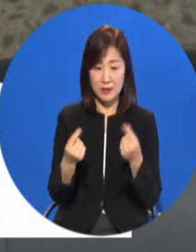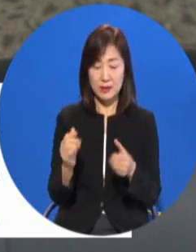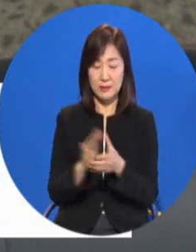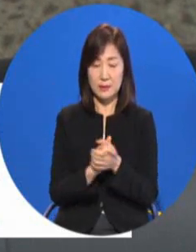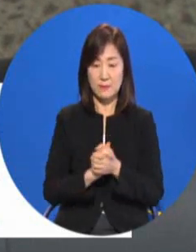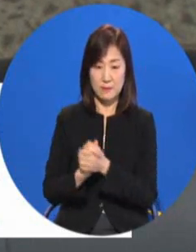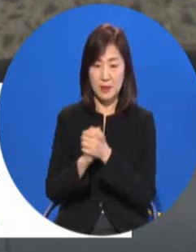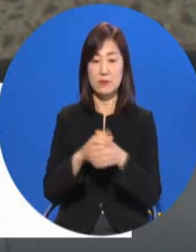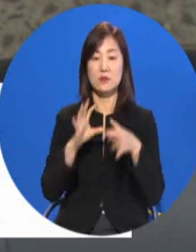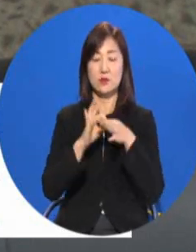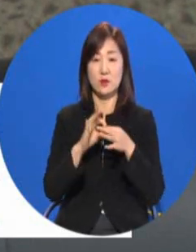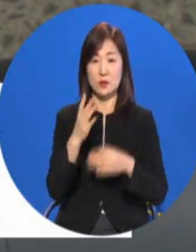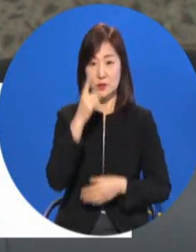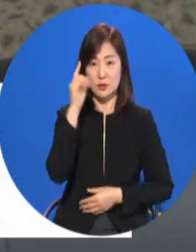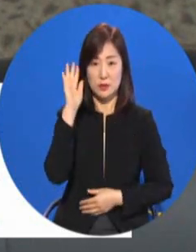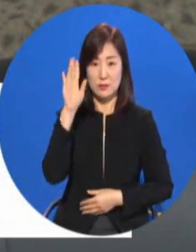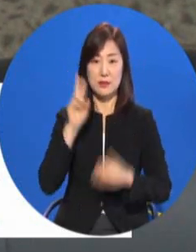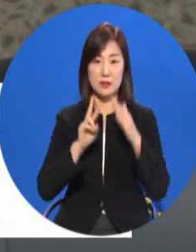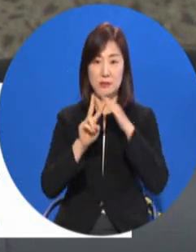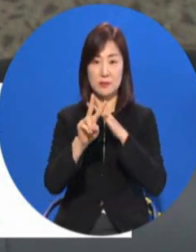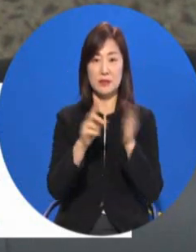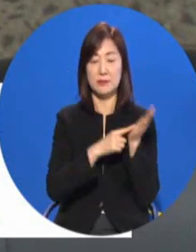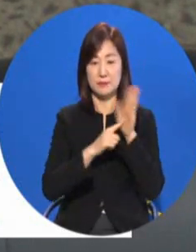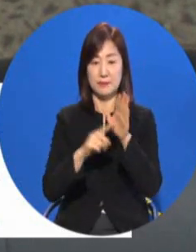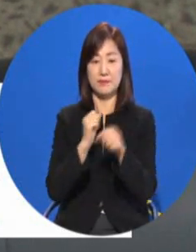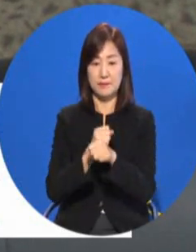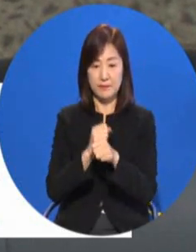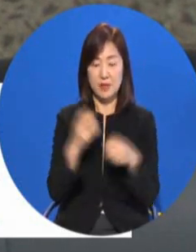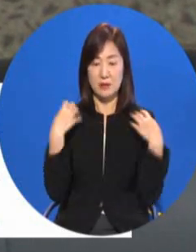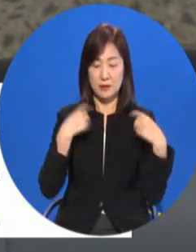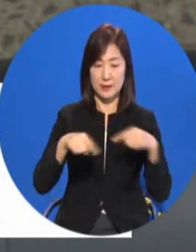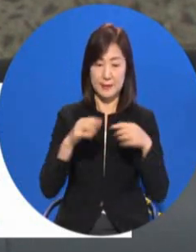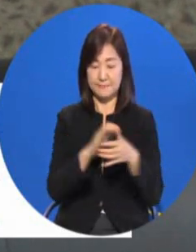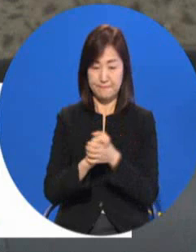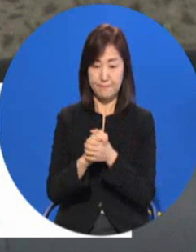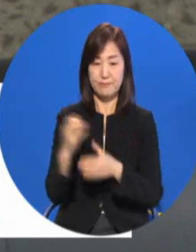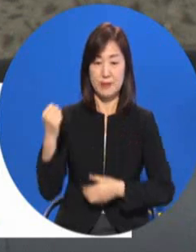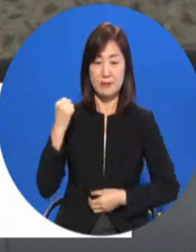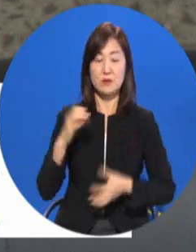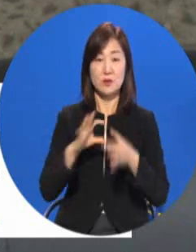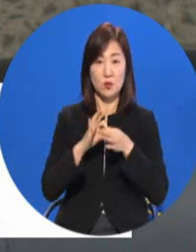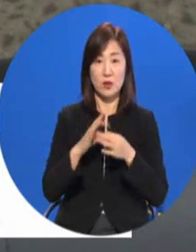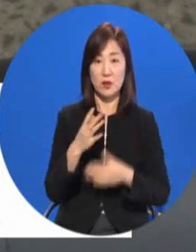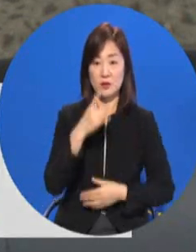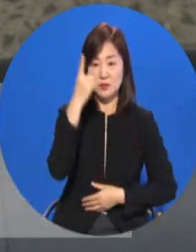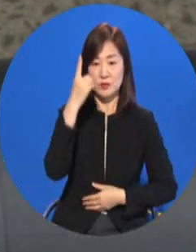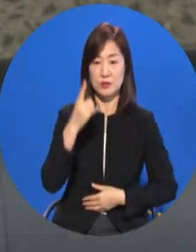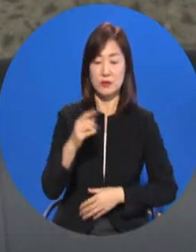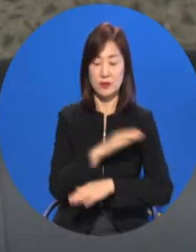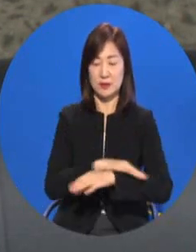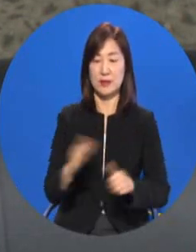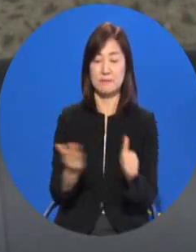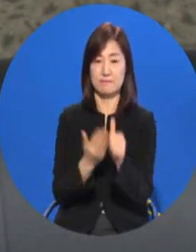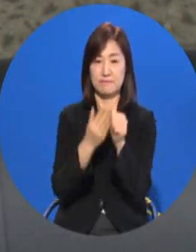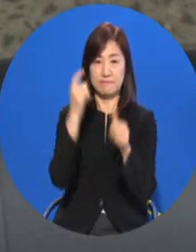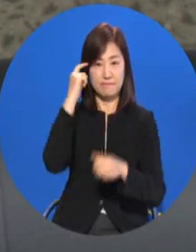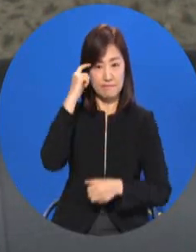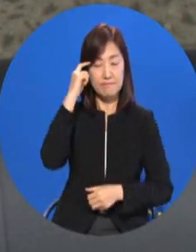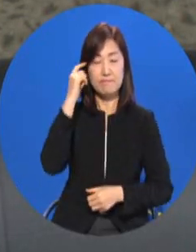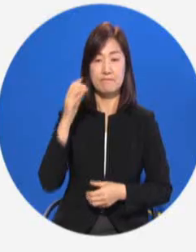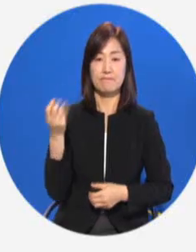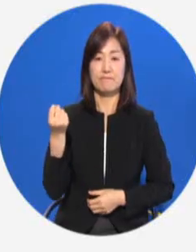층 발전 미래비전을 제시하고 또 정치적으로 응집된 힘을 통해서 순천을 알차게 가꿔 낼